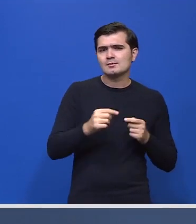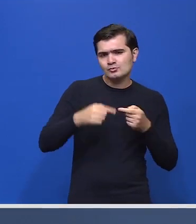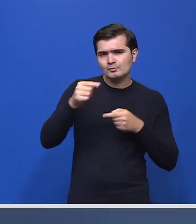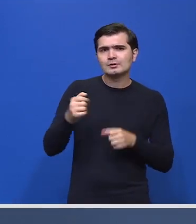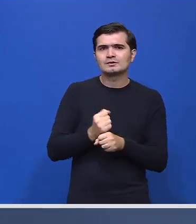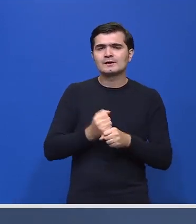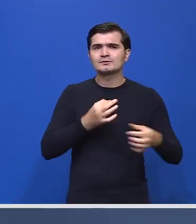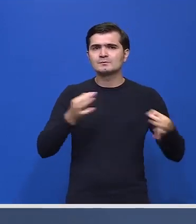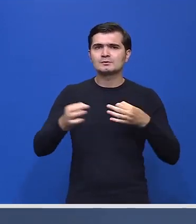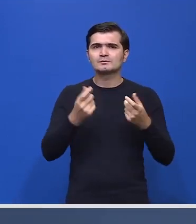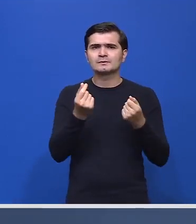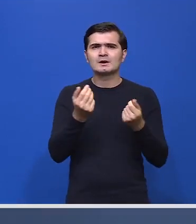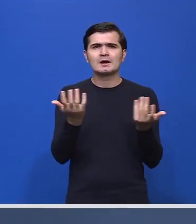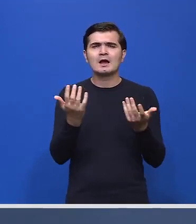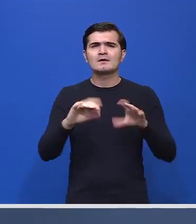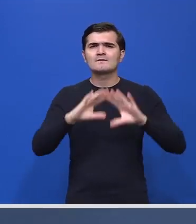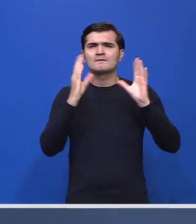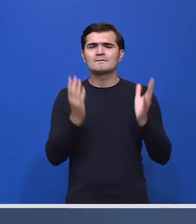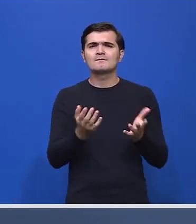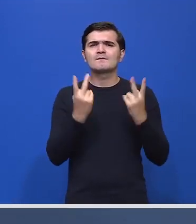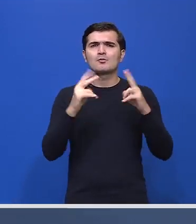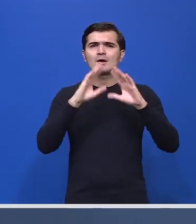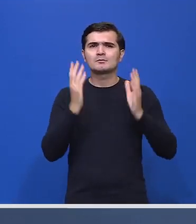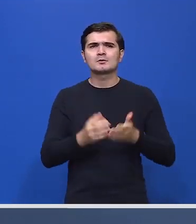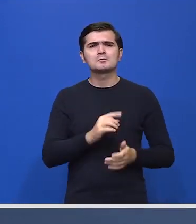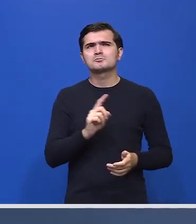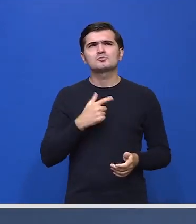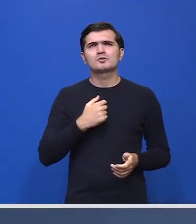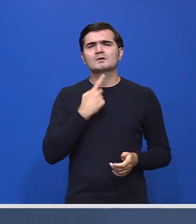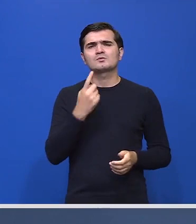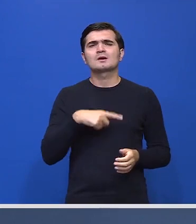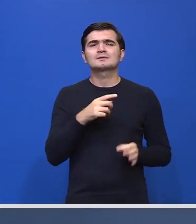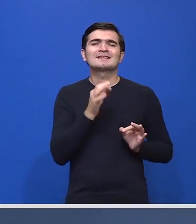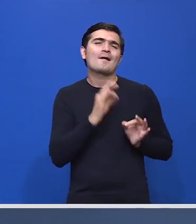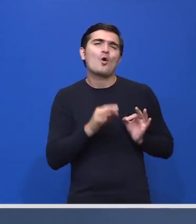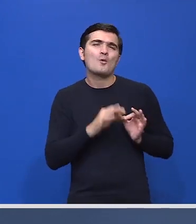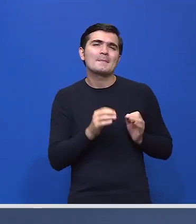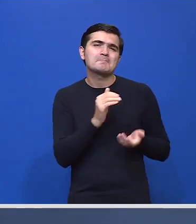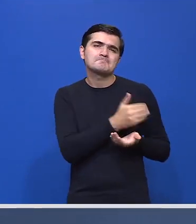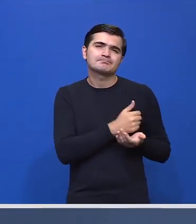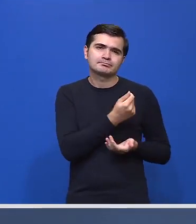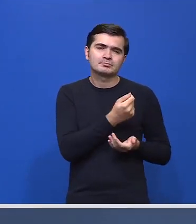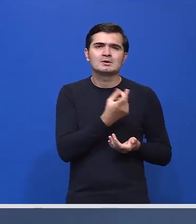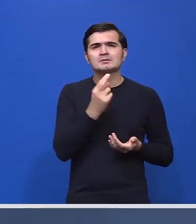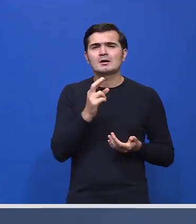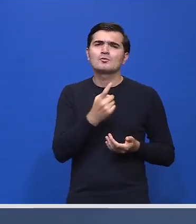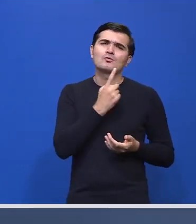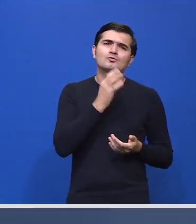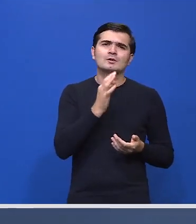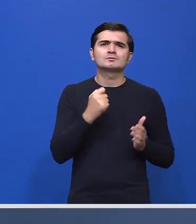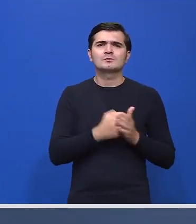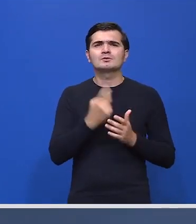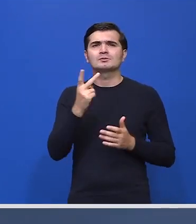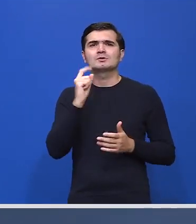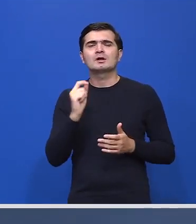aceste economii pentru statul român? Nu le-aș numi economii, dar de la între 1% și 2%